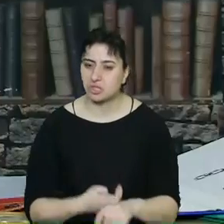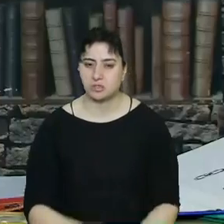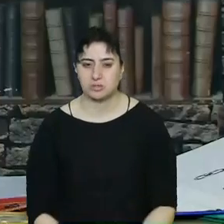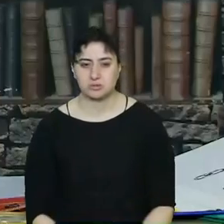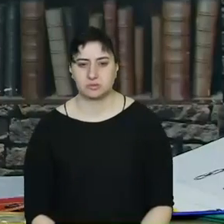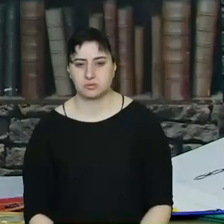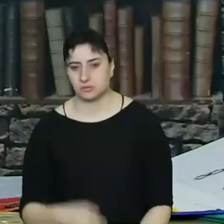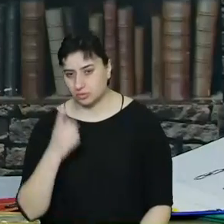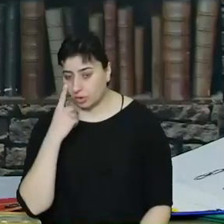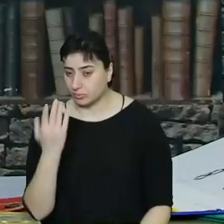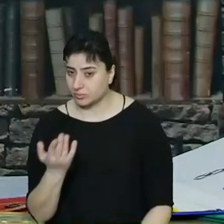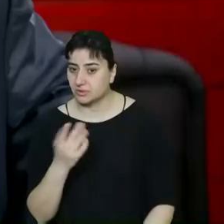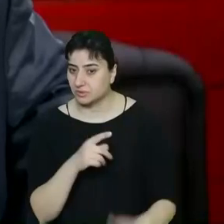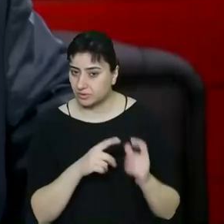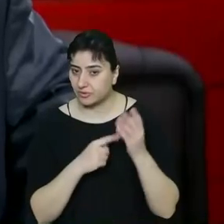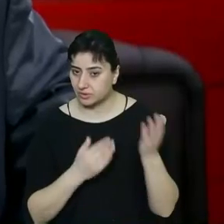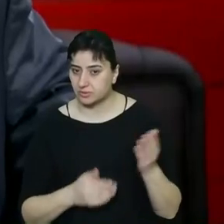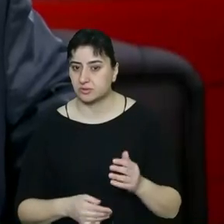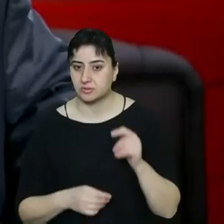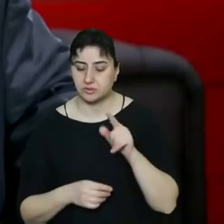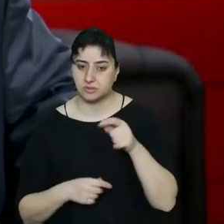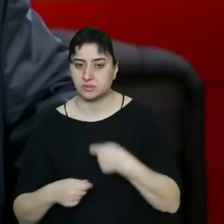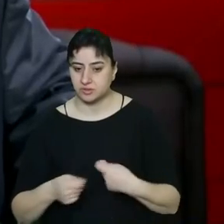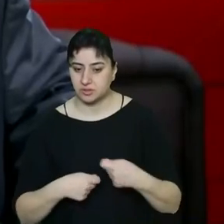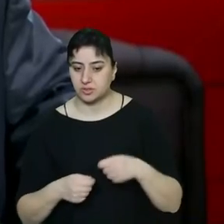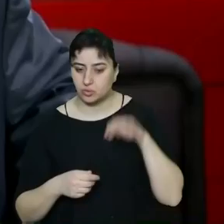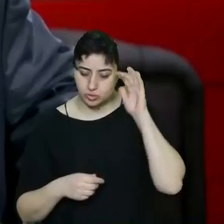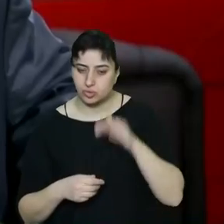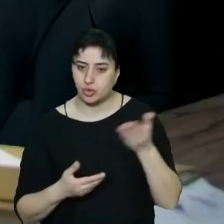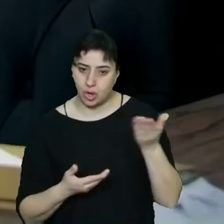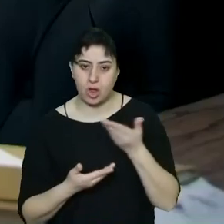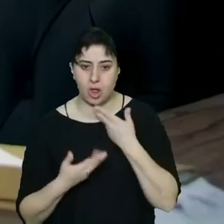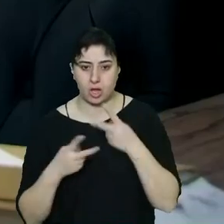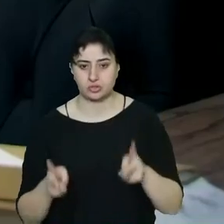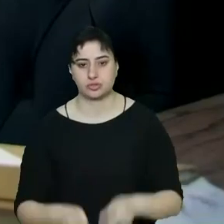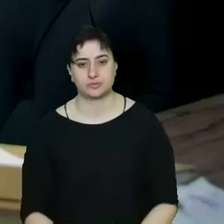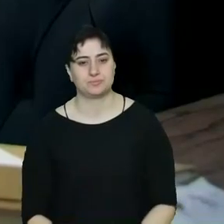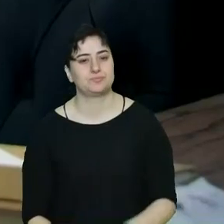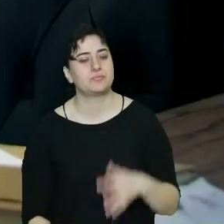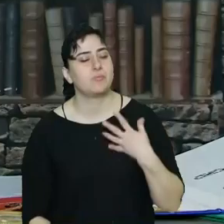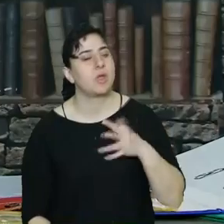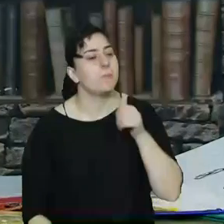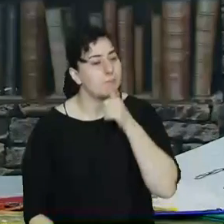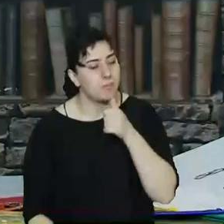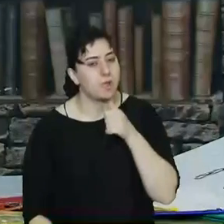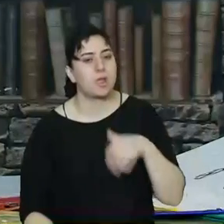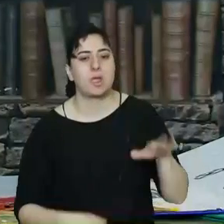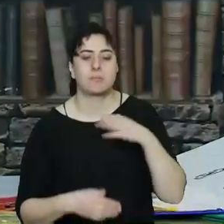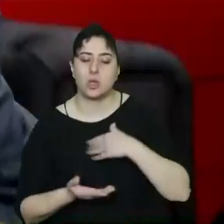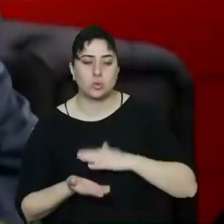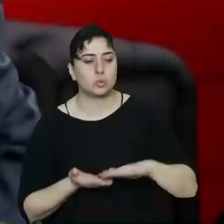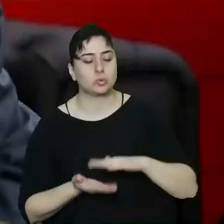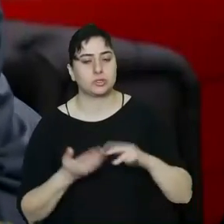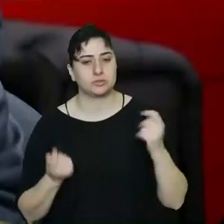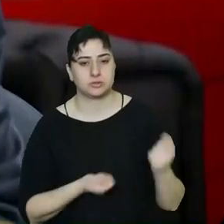maşallah. Görüyorsun değil mi Şevval? He? Şirket nasıl enkaz haline gelmiş? Merak etmeyin babacığım. Her şeyi